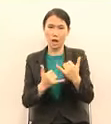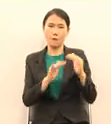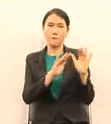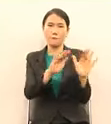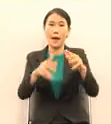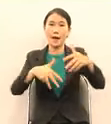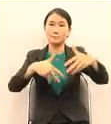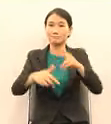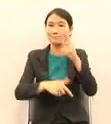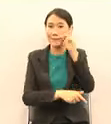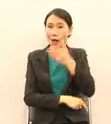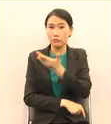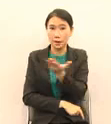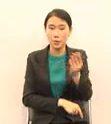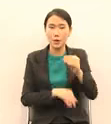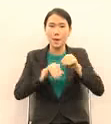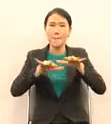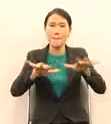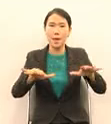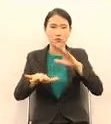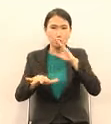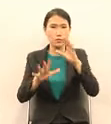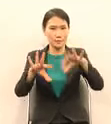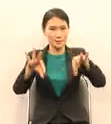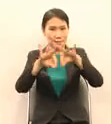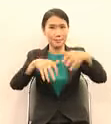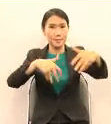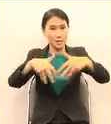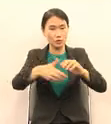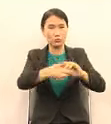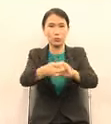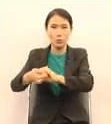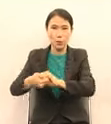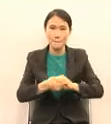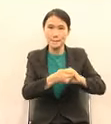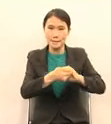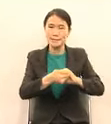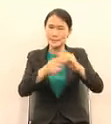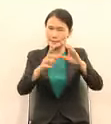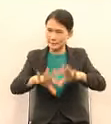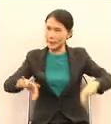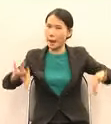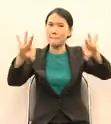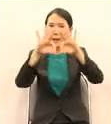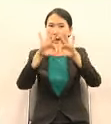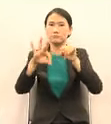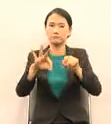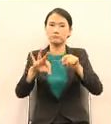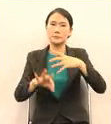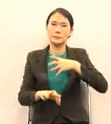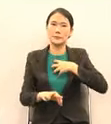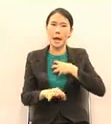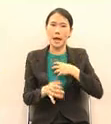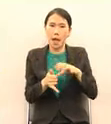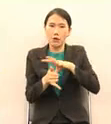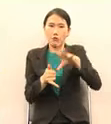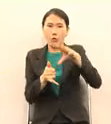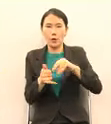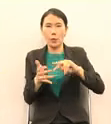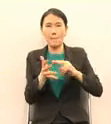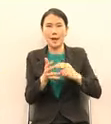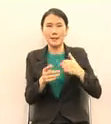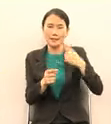ากถึงพี่น้องประชาชนว่าความร่วมมือในการควบคุมโรคเนี่ยเป็นหัวใจสำคัญมากที่จะทำให้โรคมันขึ้นช้า